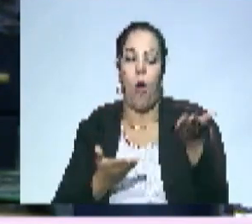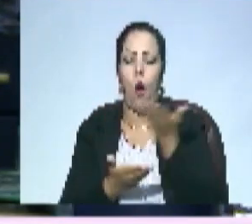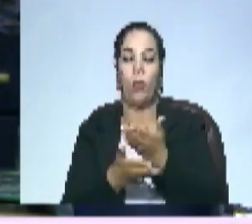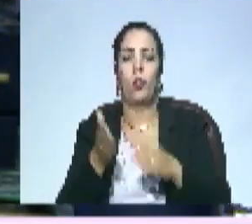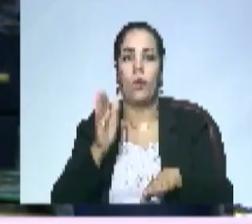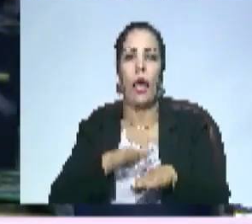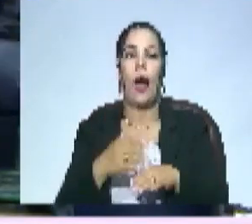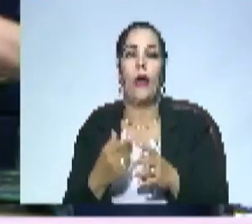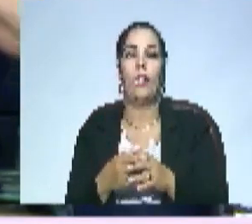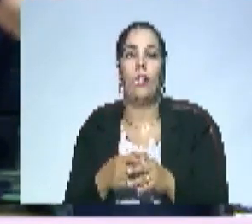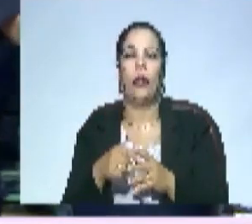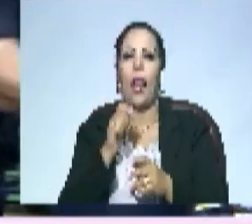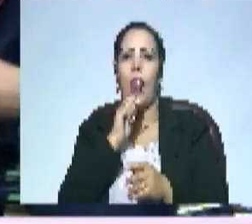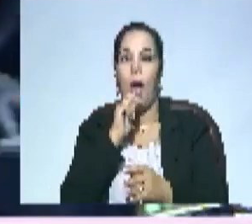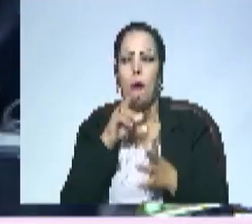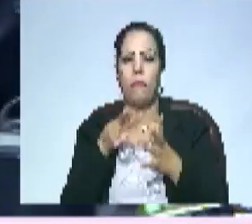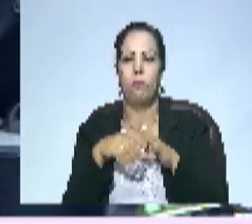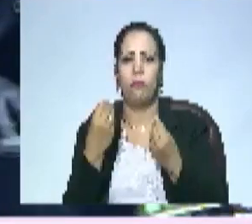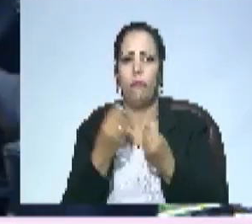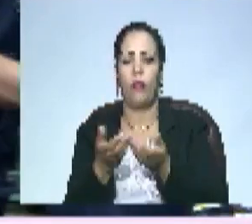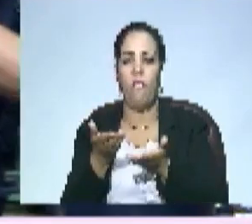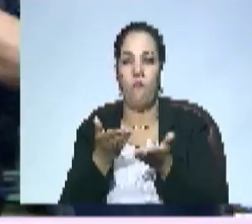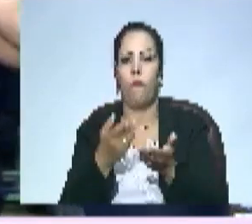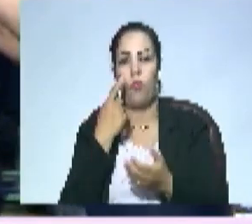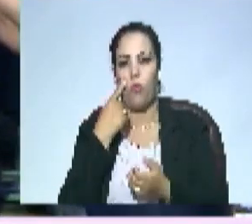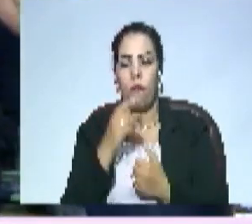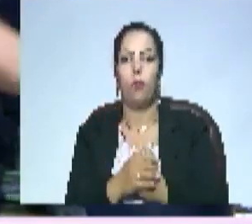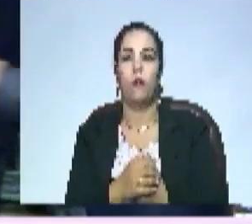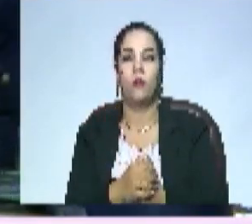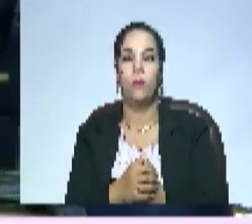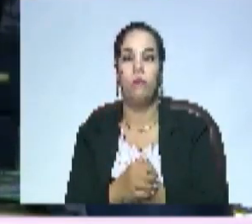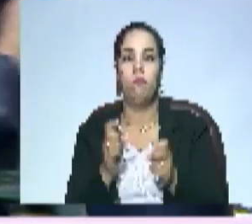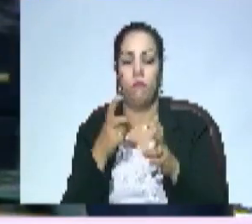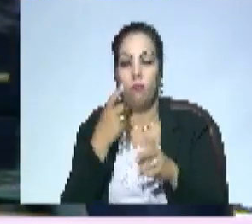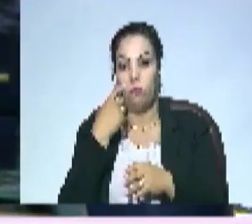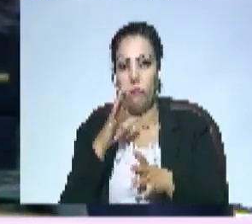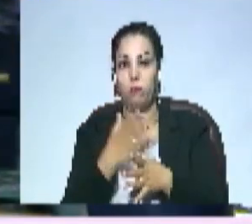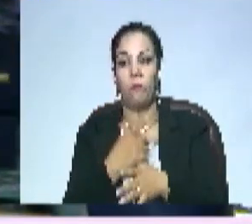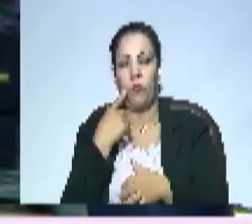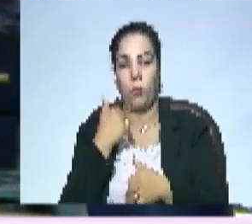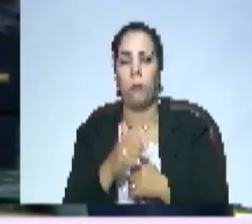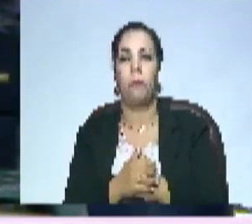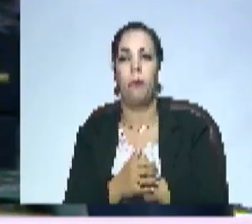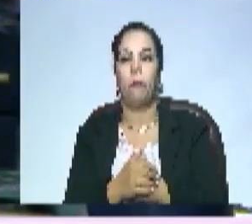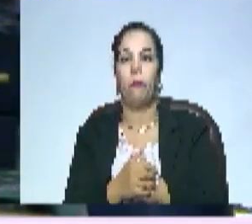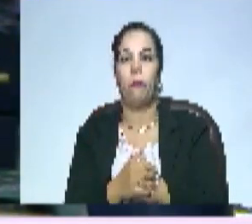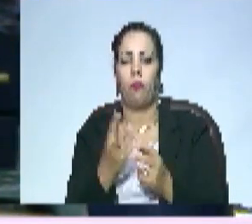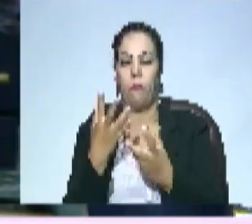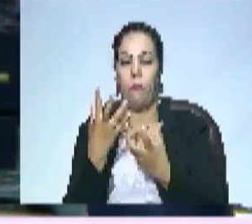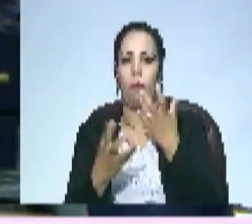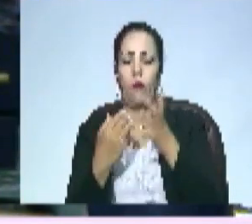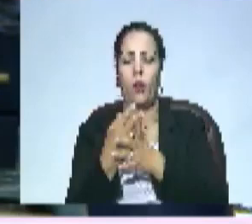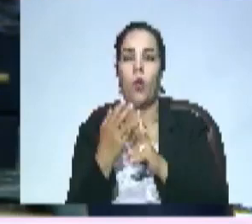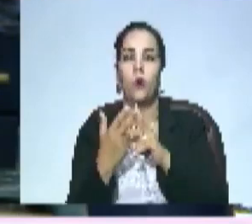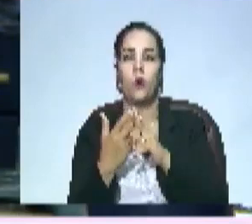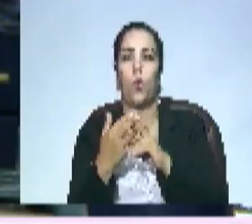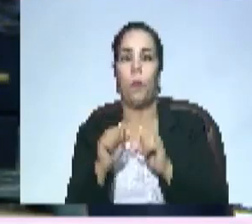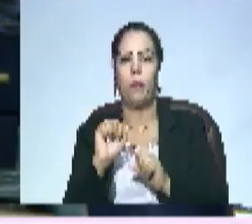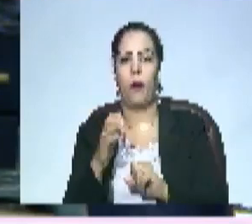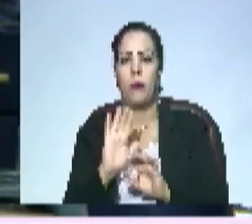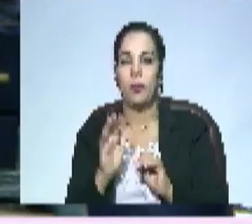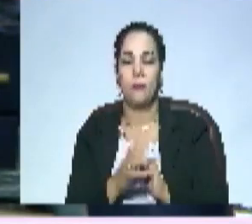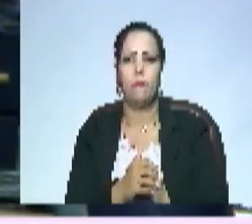الفليه خلي بالك منها ماشي اوكي هنحطها كده تاخد معانا السوا